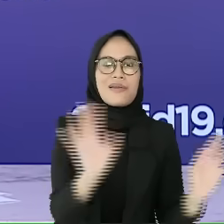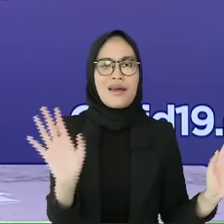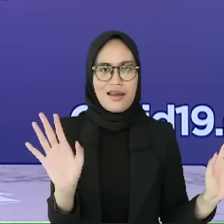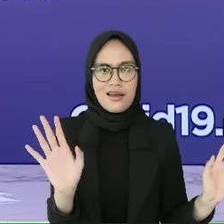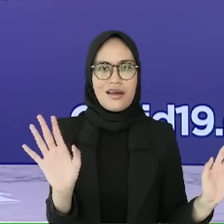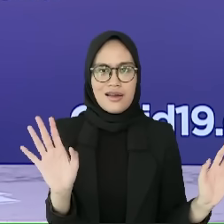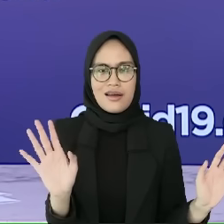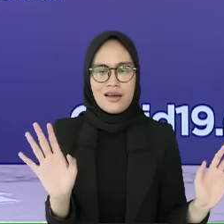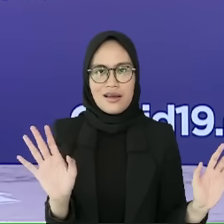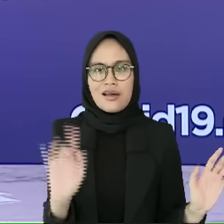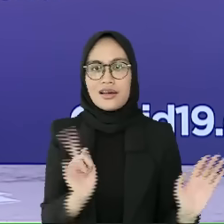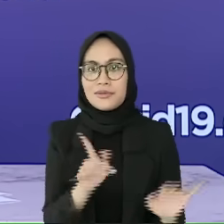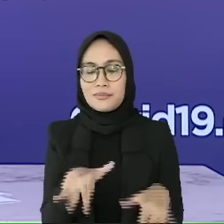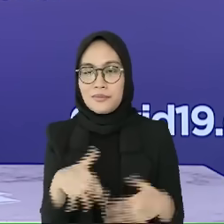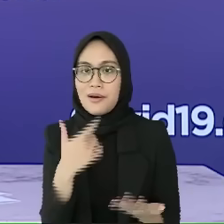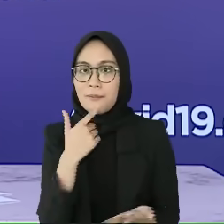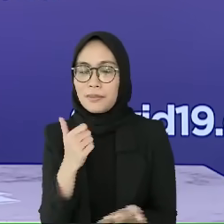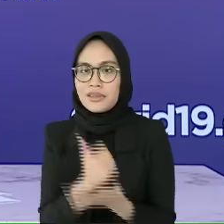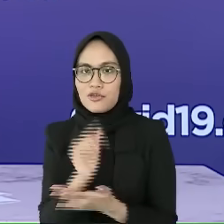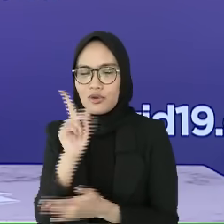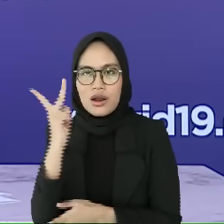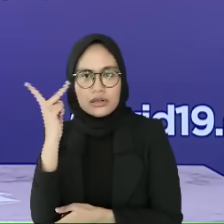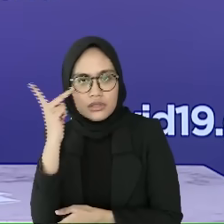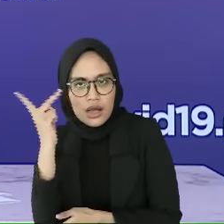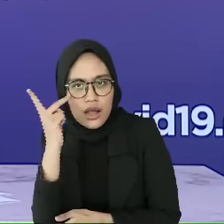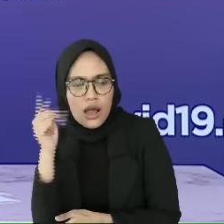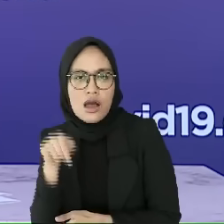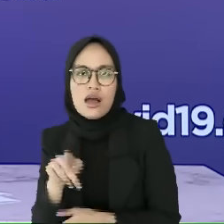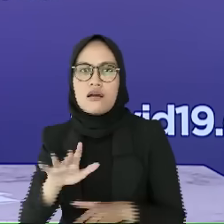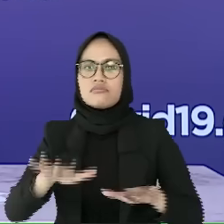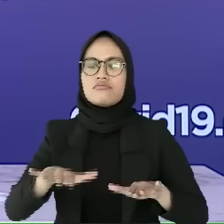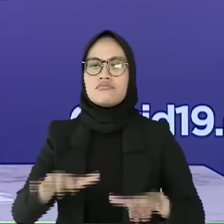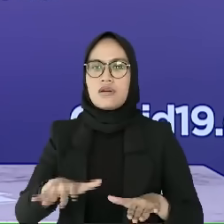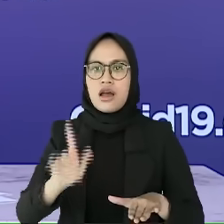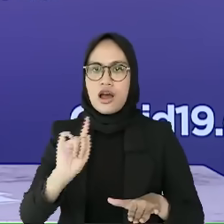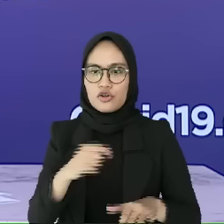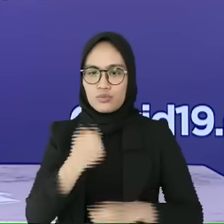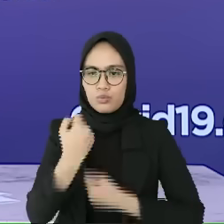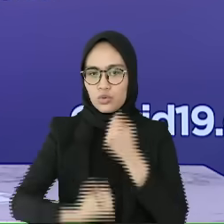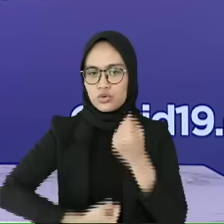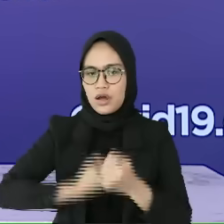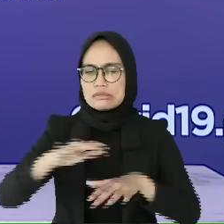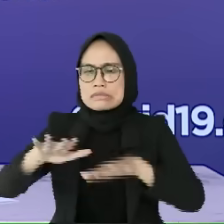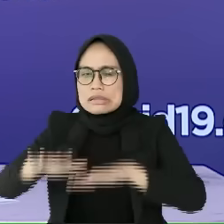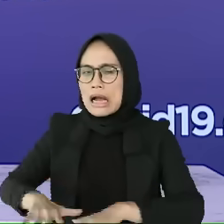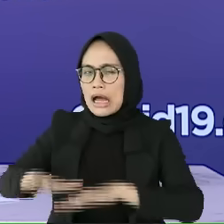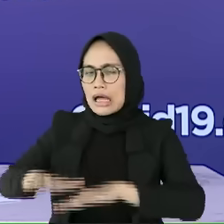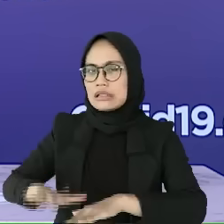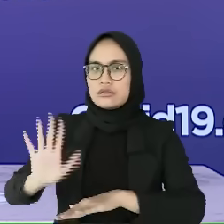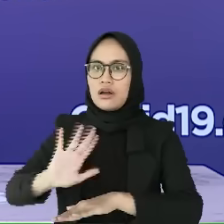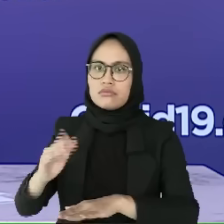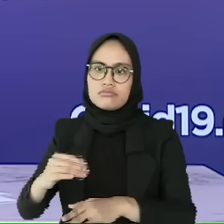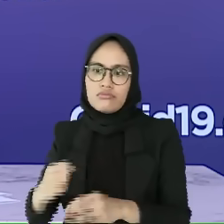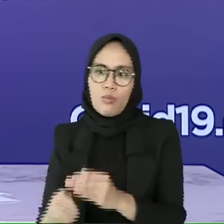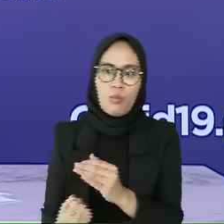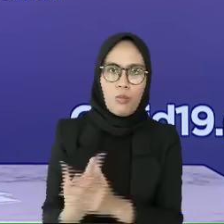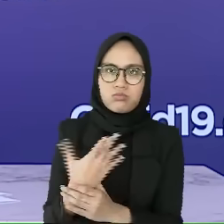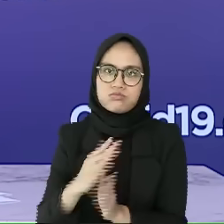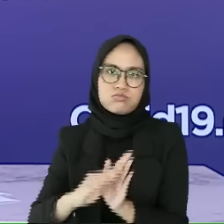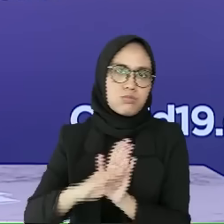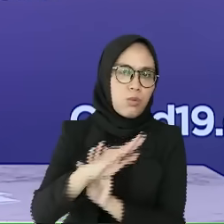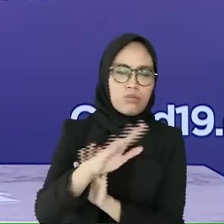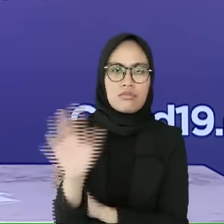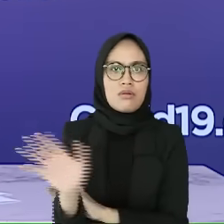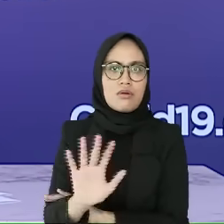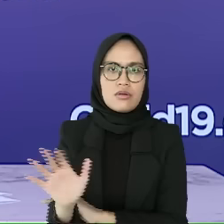dari negara-negara yang sedang mengalami lonjakan dapat ditekan seminimal mungkin. Lonjakan kasus di Indonesia pada